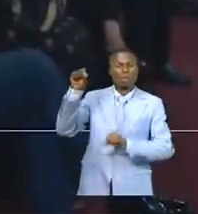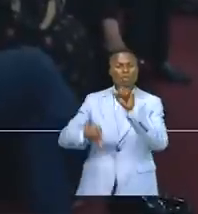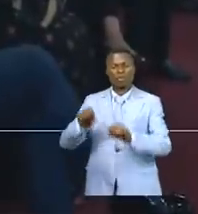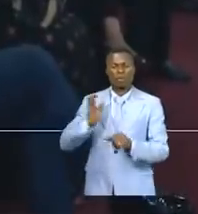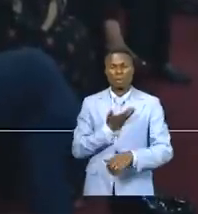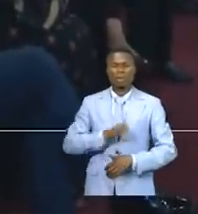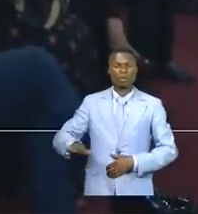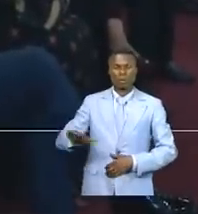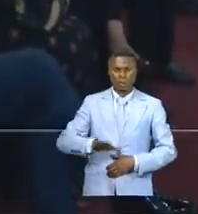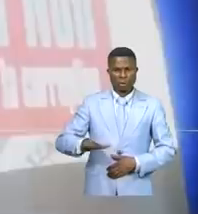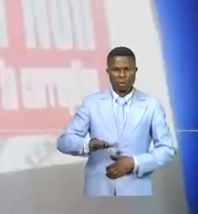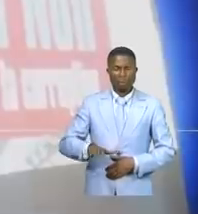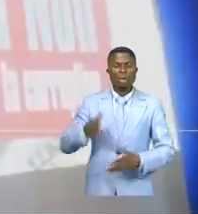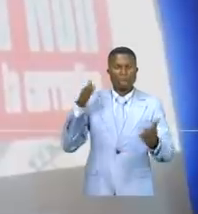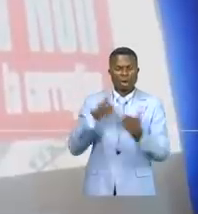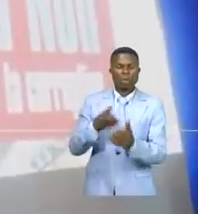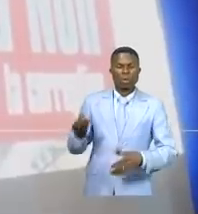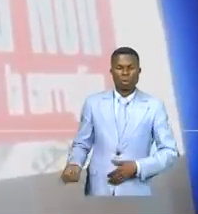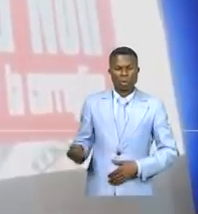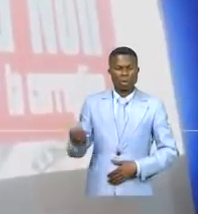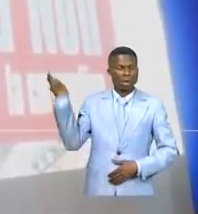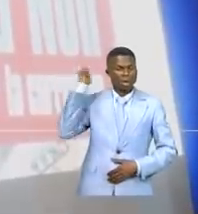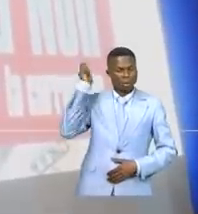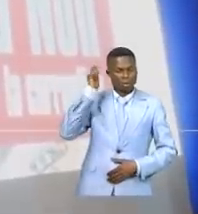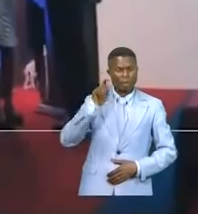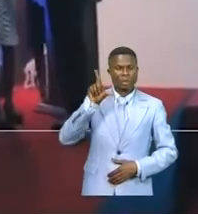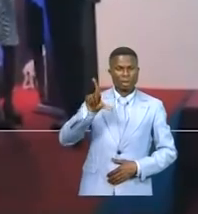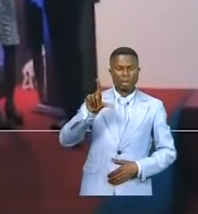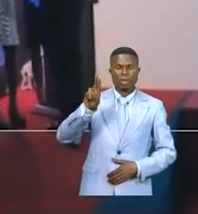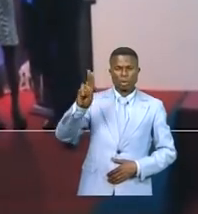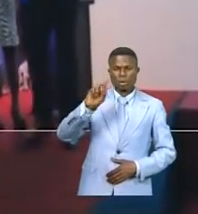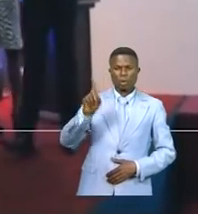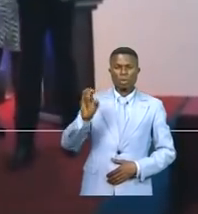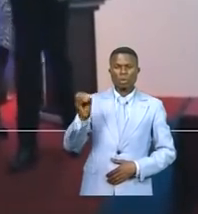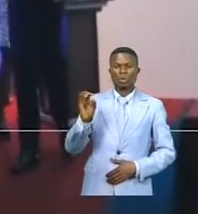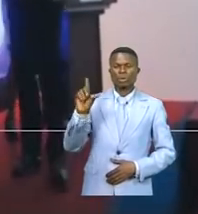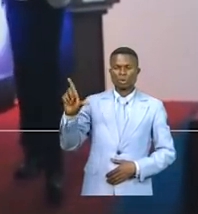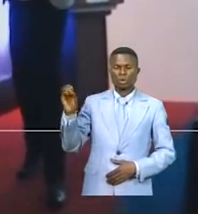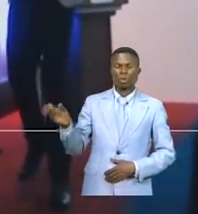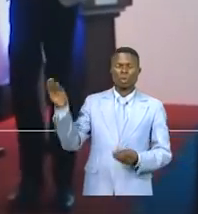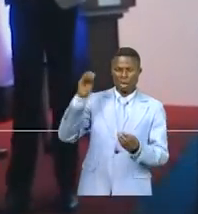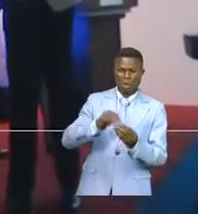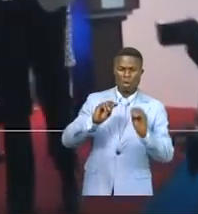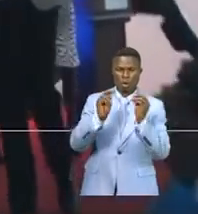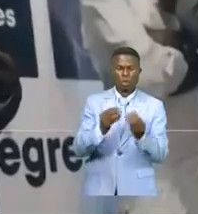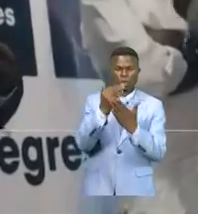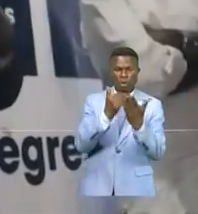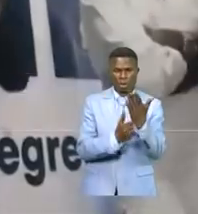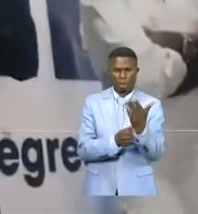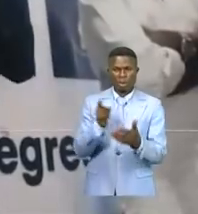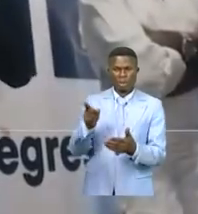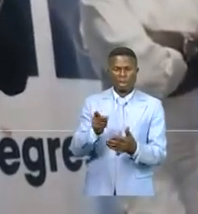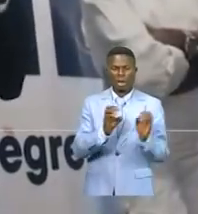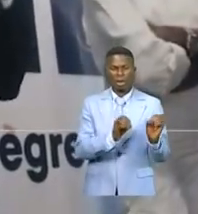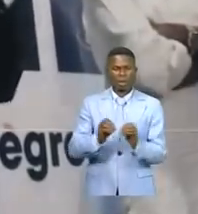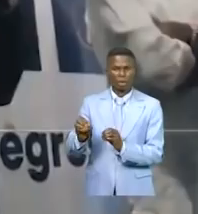particulier contre la corruption, le professeur Luzolo Bambilesa vient de s'ajouter. C'est la fondation Al-Kitenge qui a